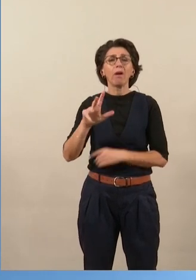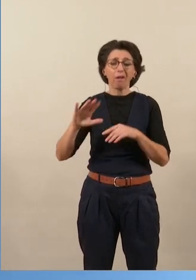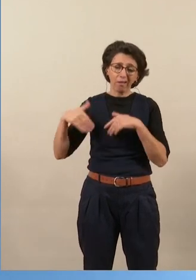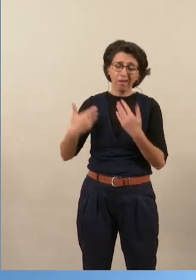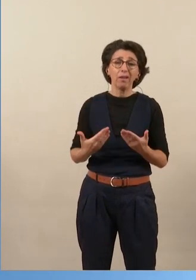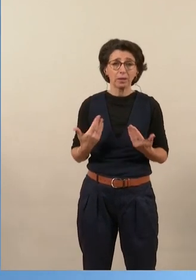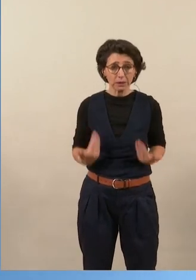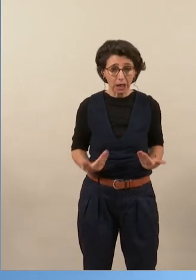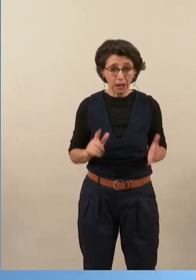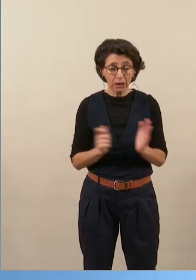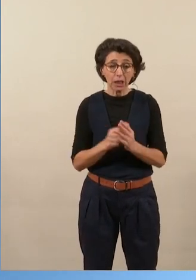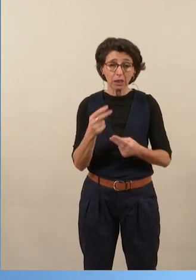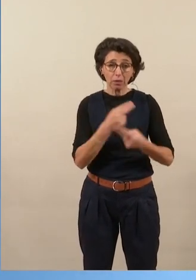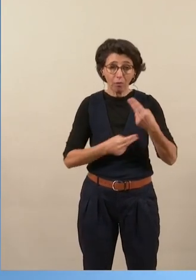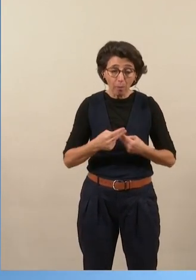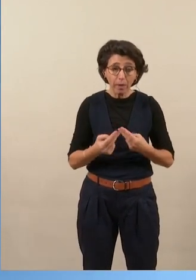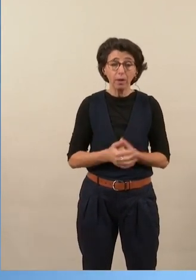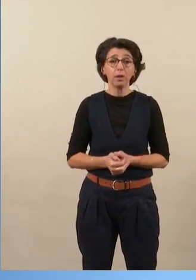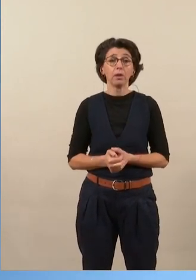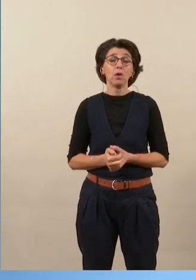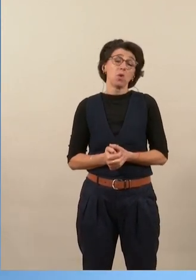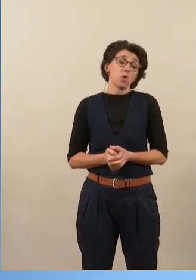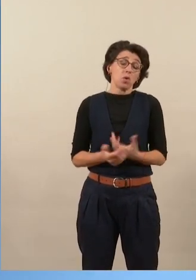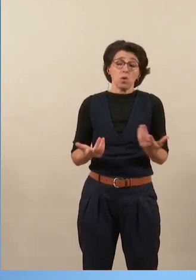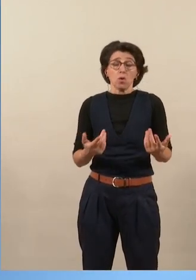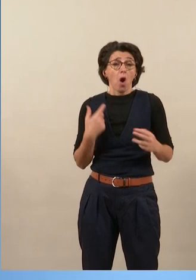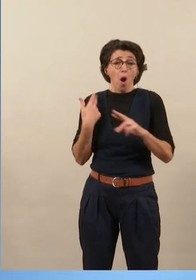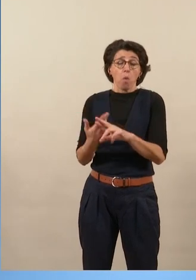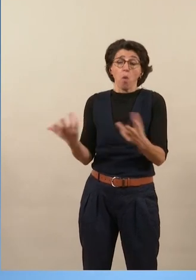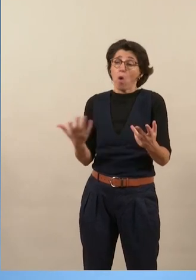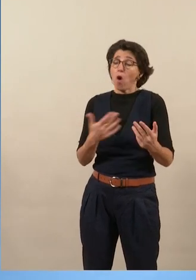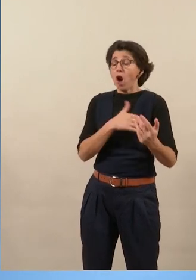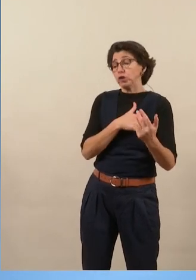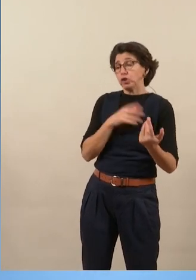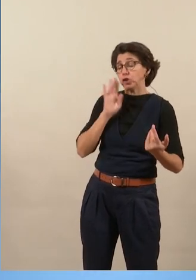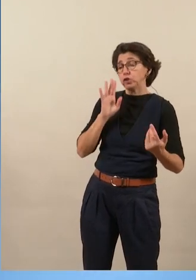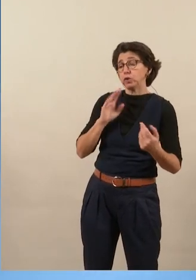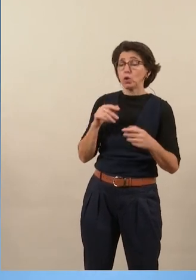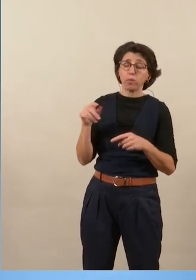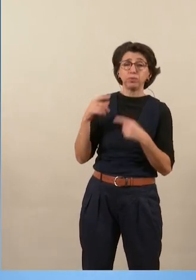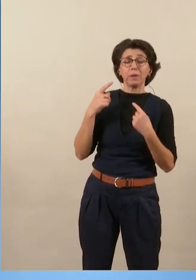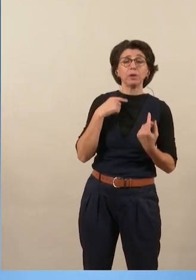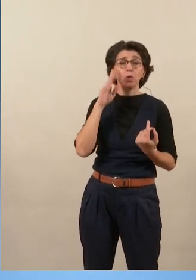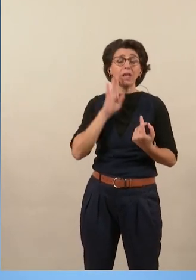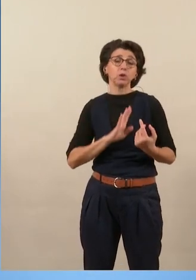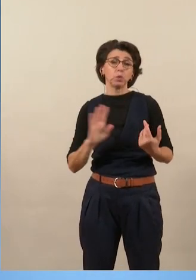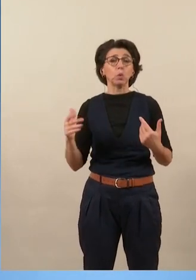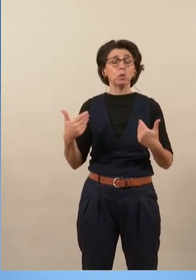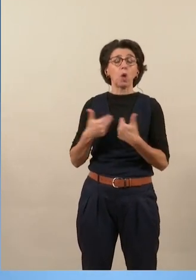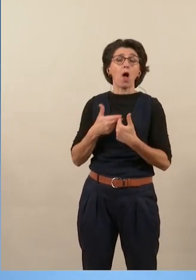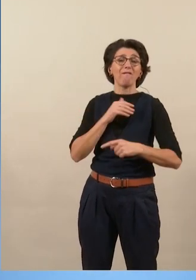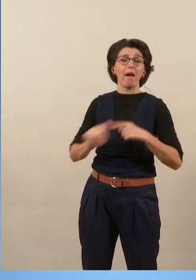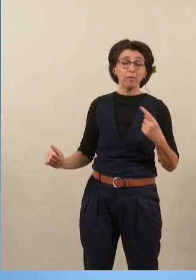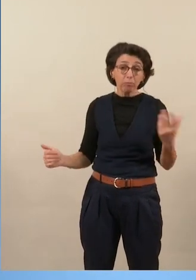novembre et qui dit euh que l'agente doit faire une demande de remise gracieuse pourtant les